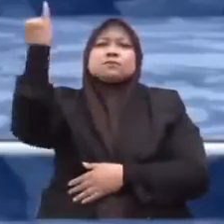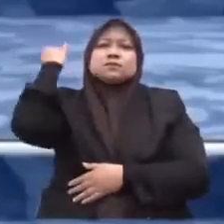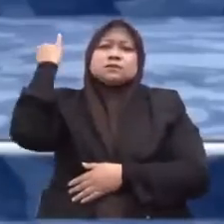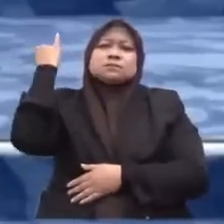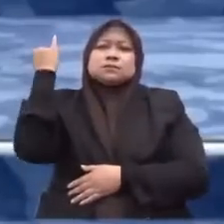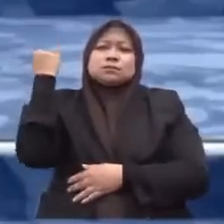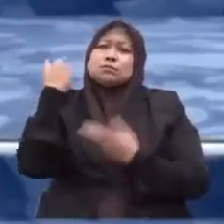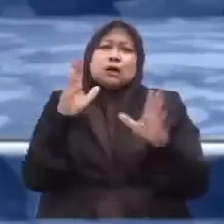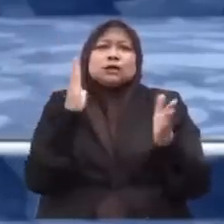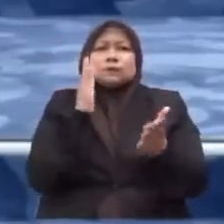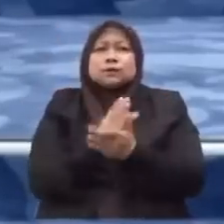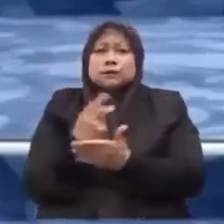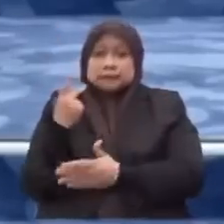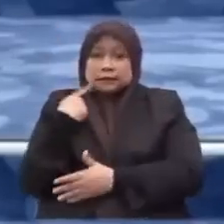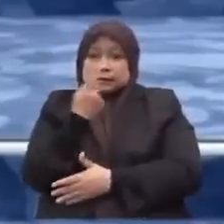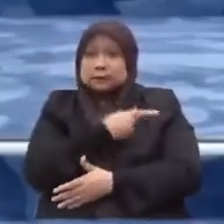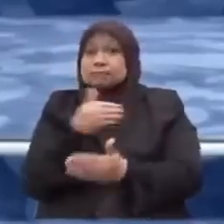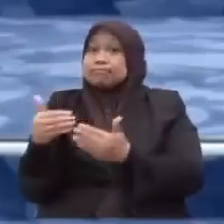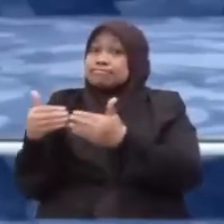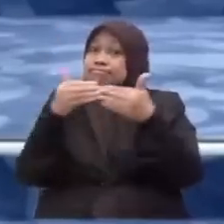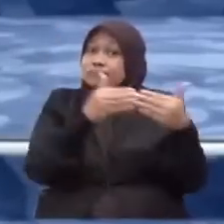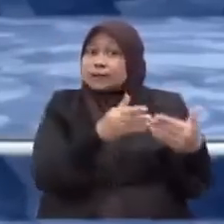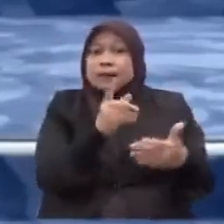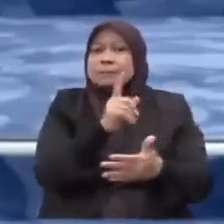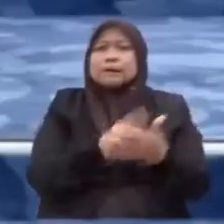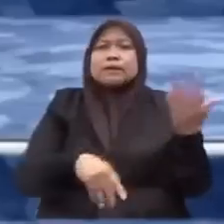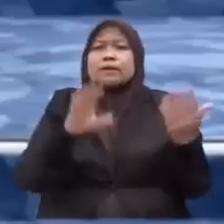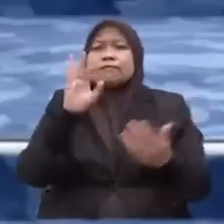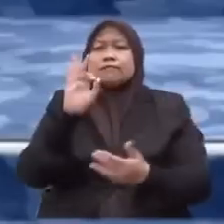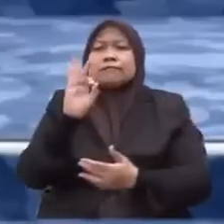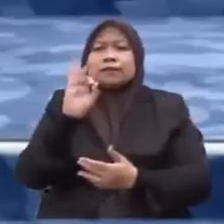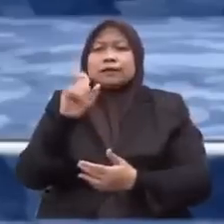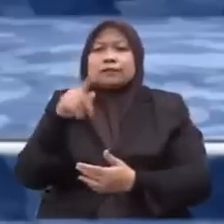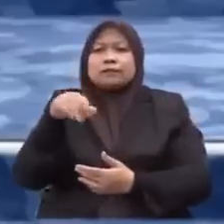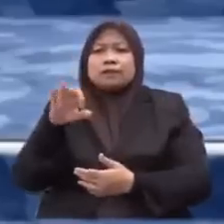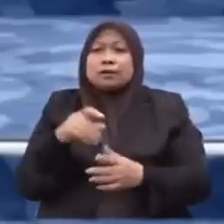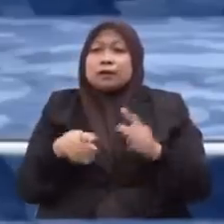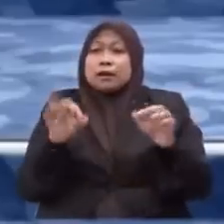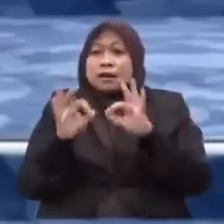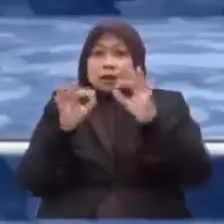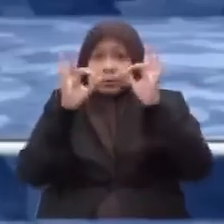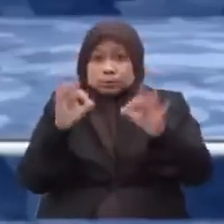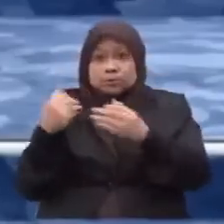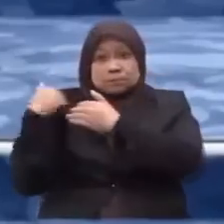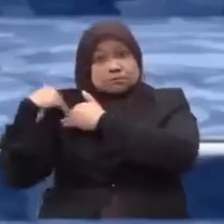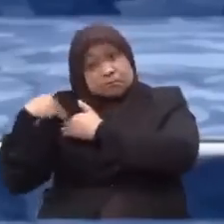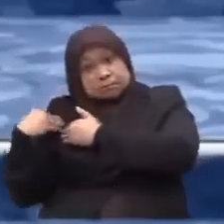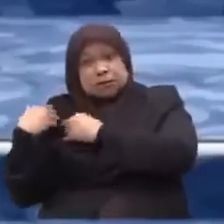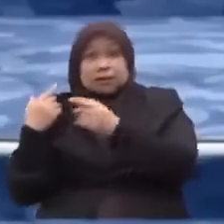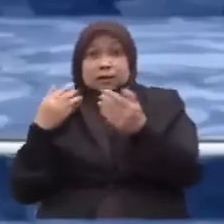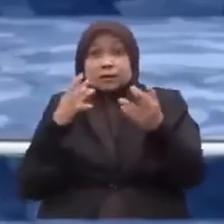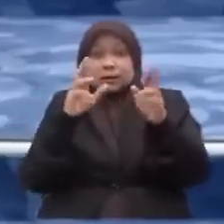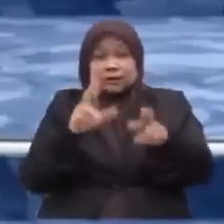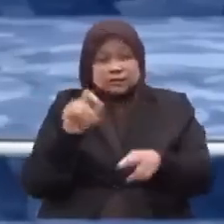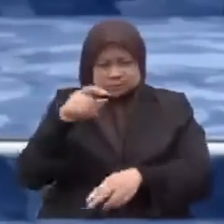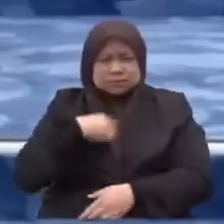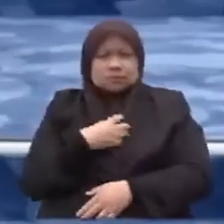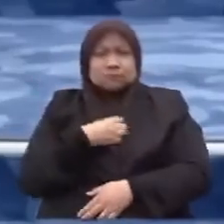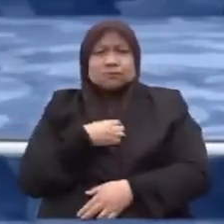keputusan kita diteruskan apa yang free vlognya kalau keputusan itu membebankan rakyat